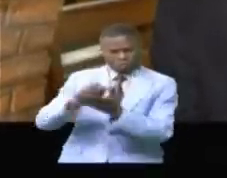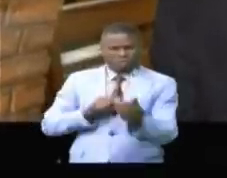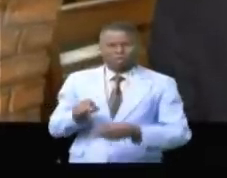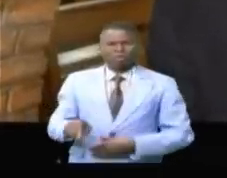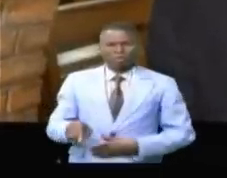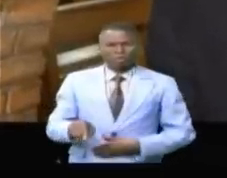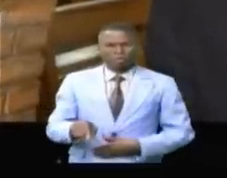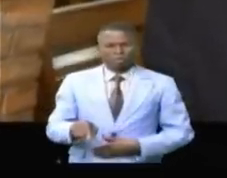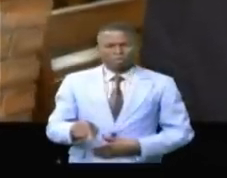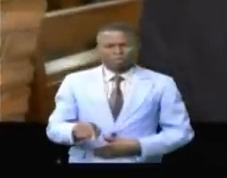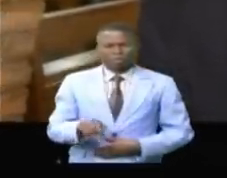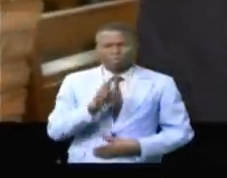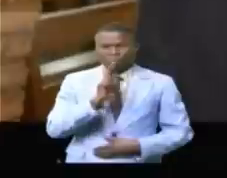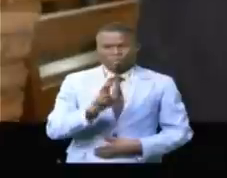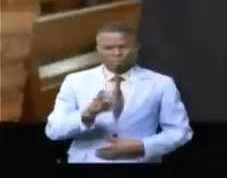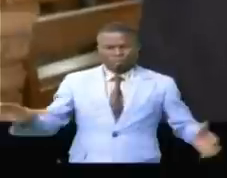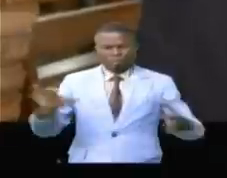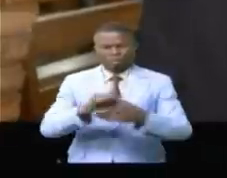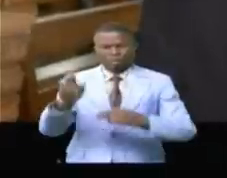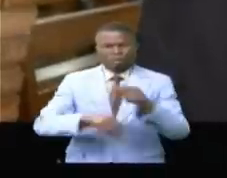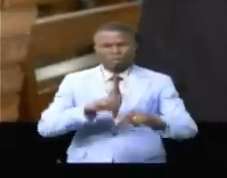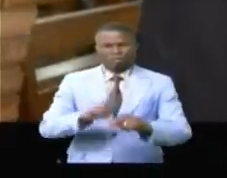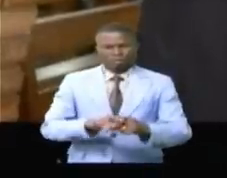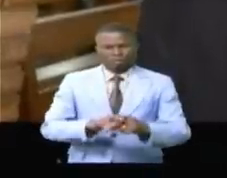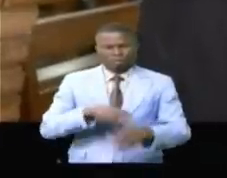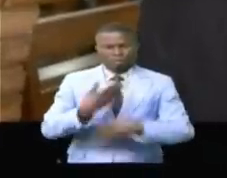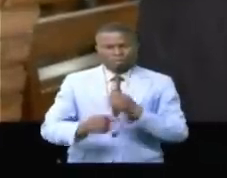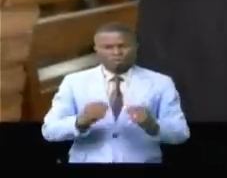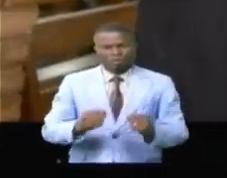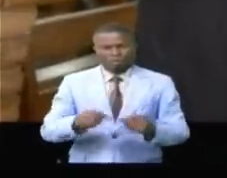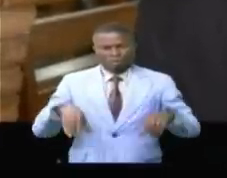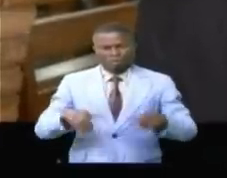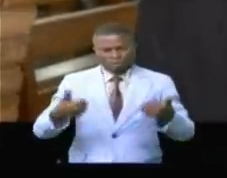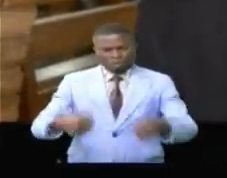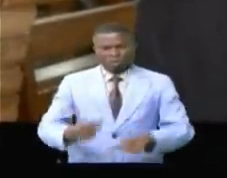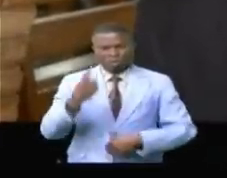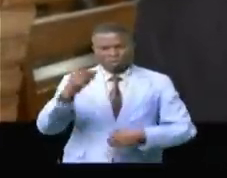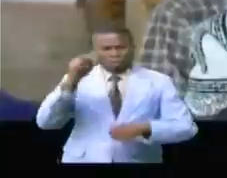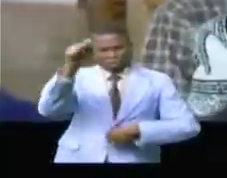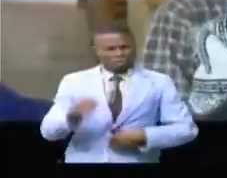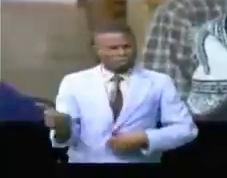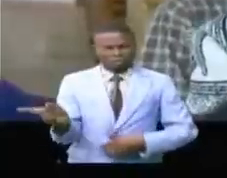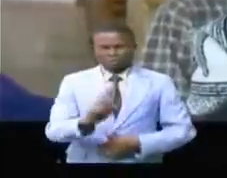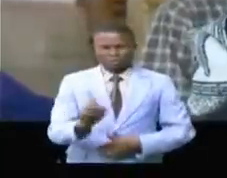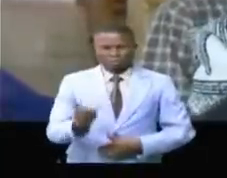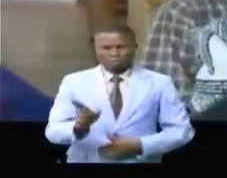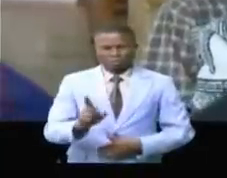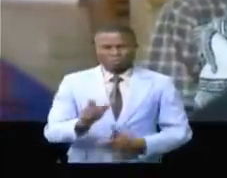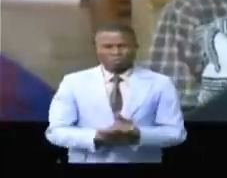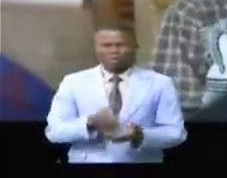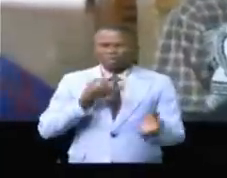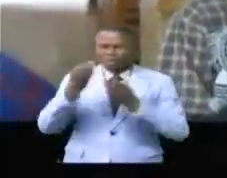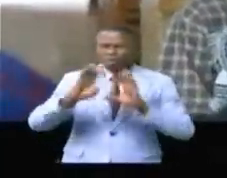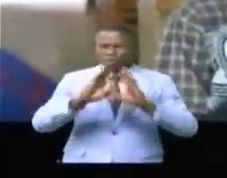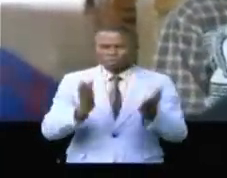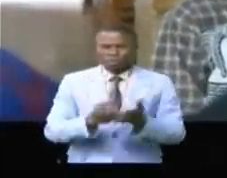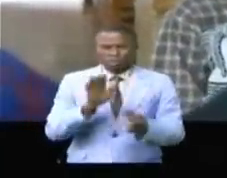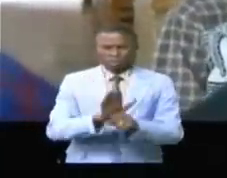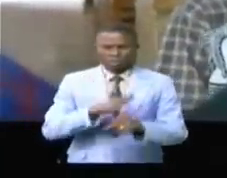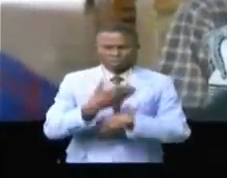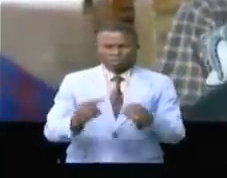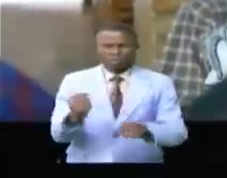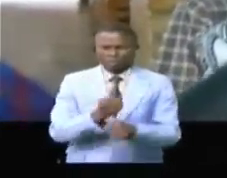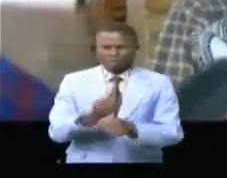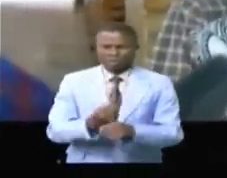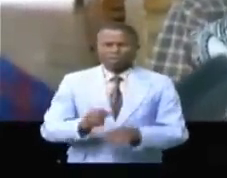place. C'est vraiment cette cohésion nationale, faire en sorte que le Congo reste un et indivisible. On peut tout raconter. Il a beaucoup fait pour ce